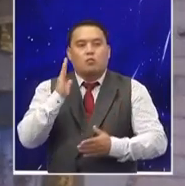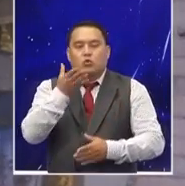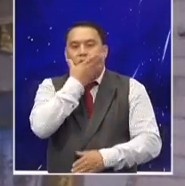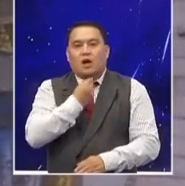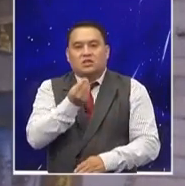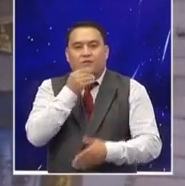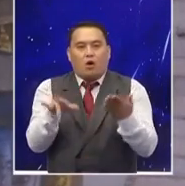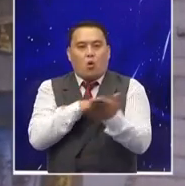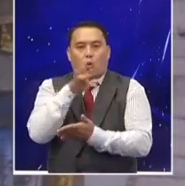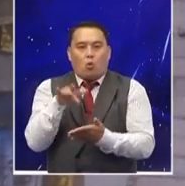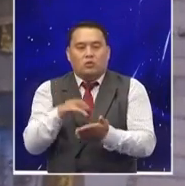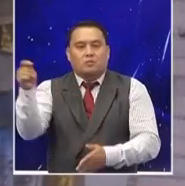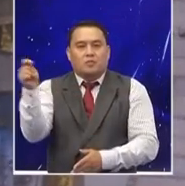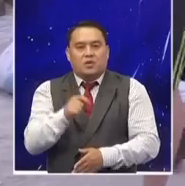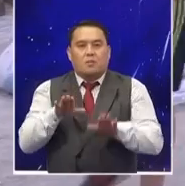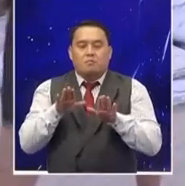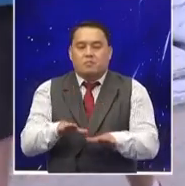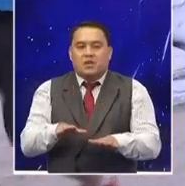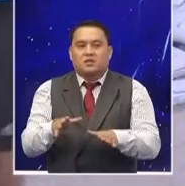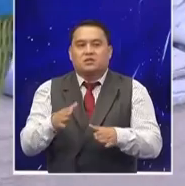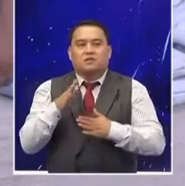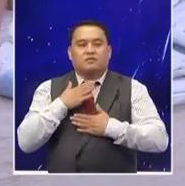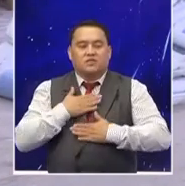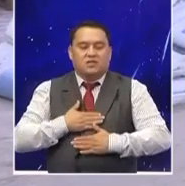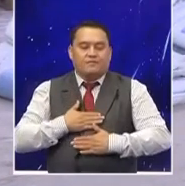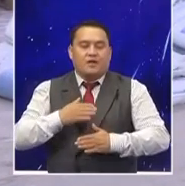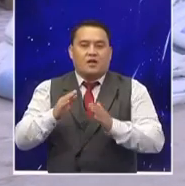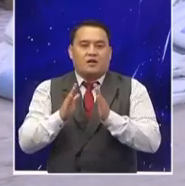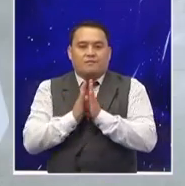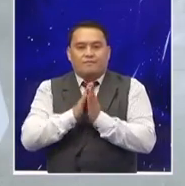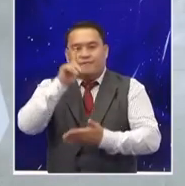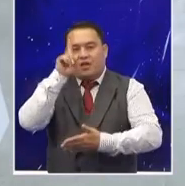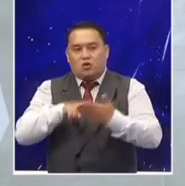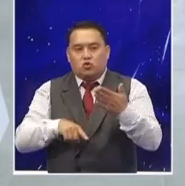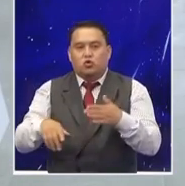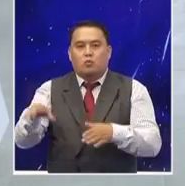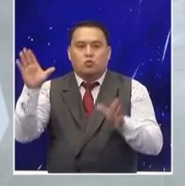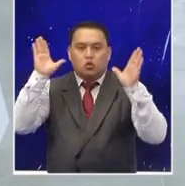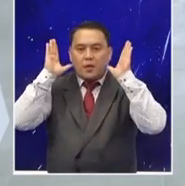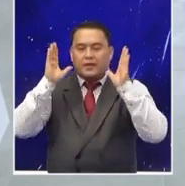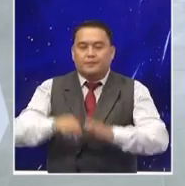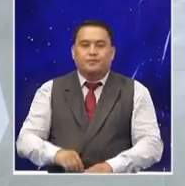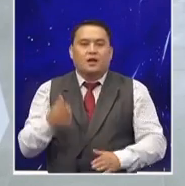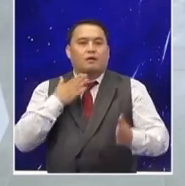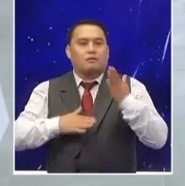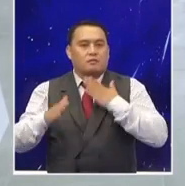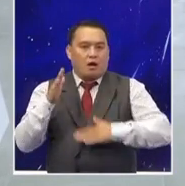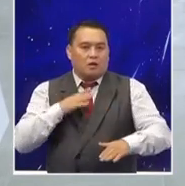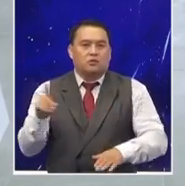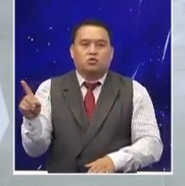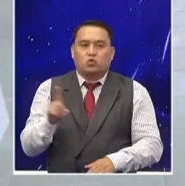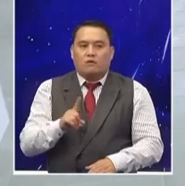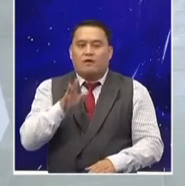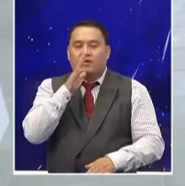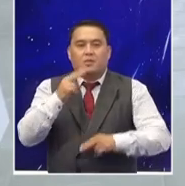украшением города на въезде и местом единения со всевышним для верующих мусульман местные жители очень рада они вот тоже во